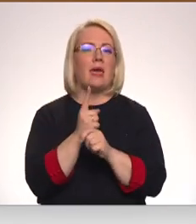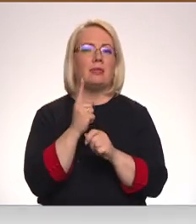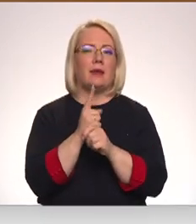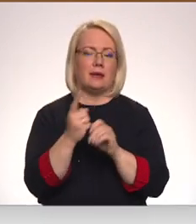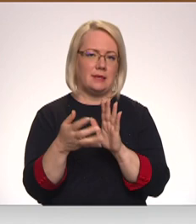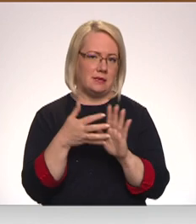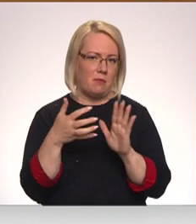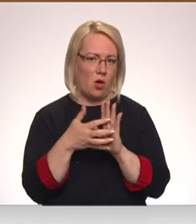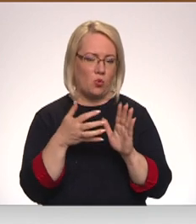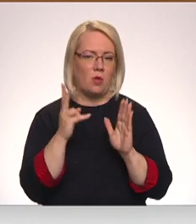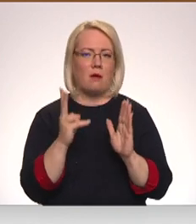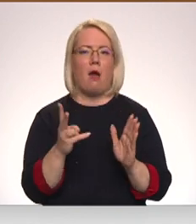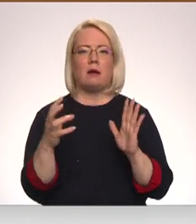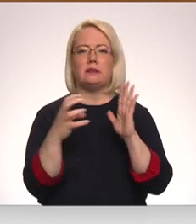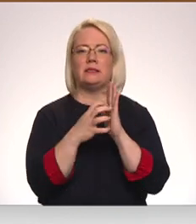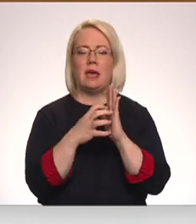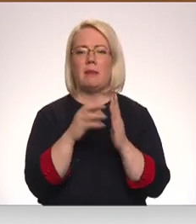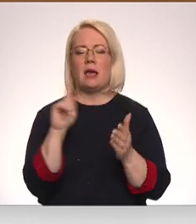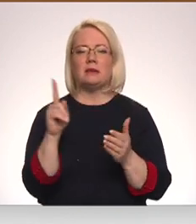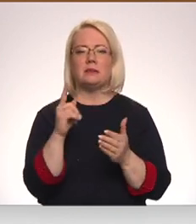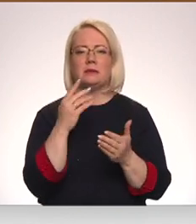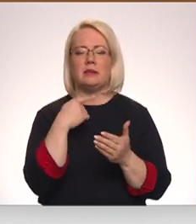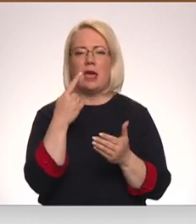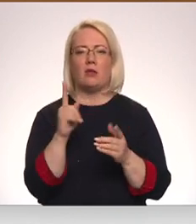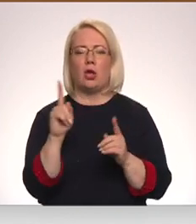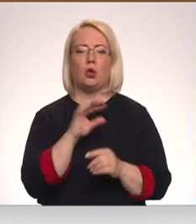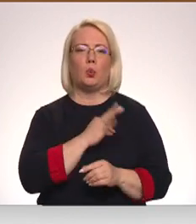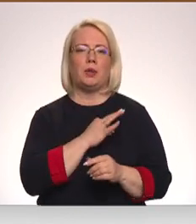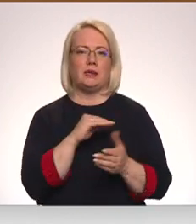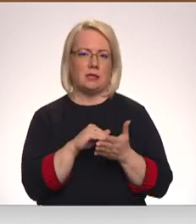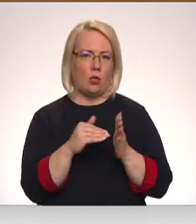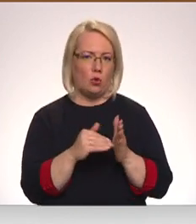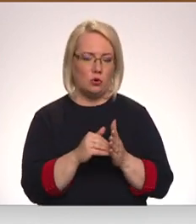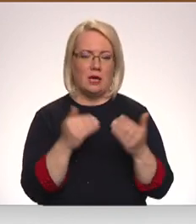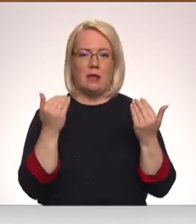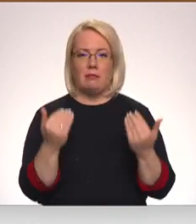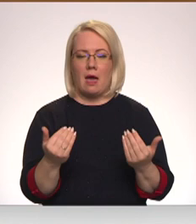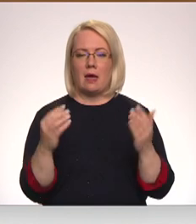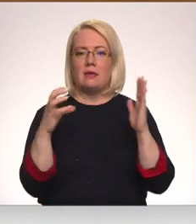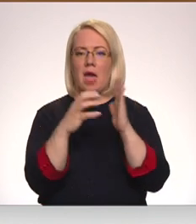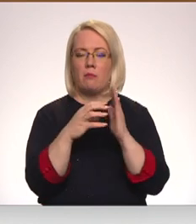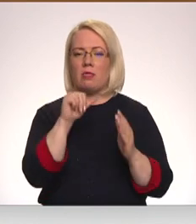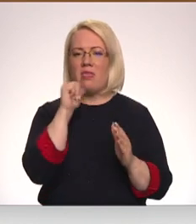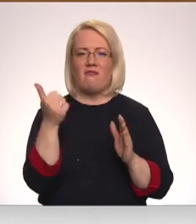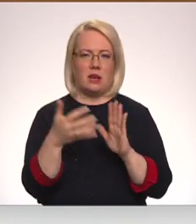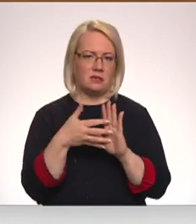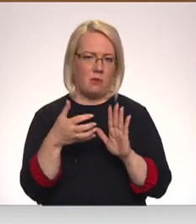izmantot kā zīmi, kas liecinātu par juridisko statusu. Tātad pašreiz ģerboni nevar